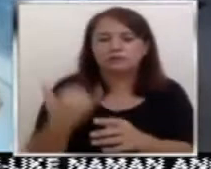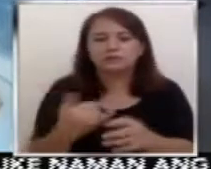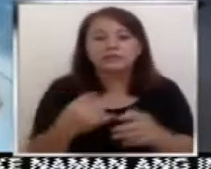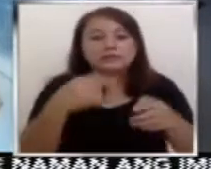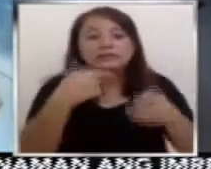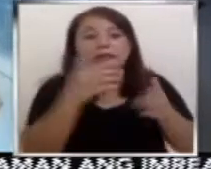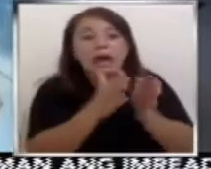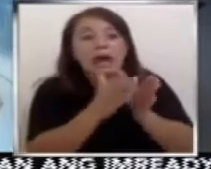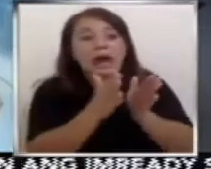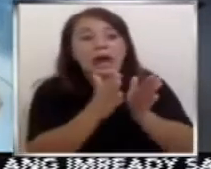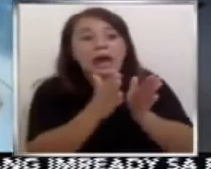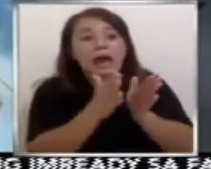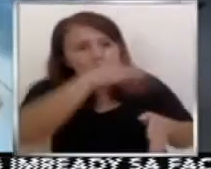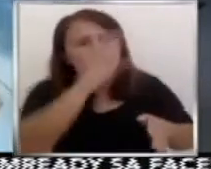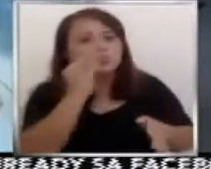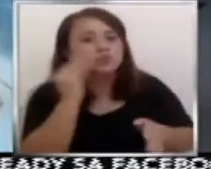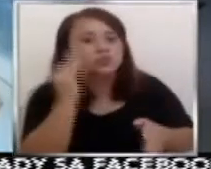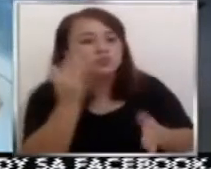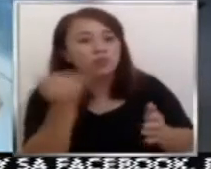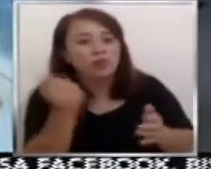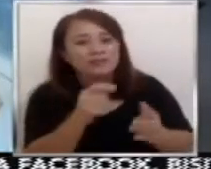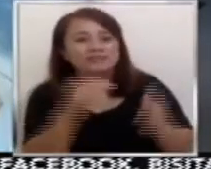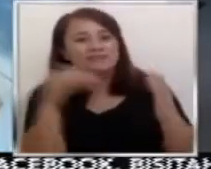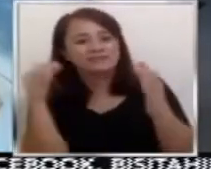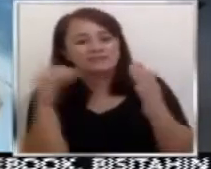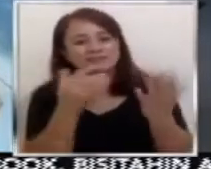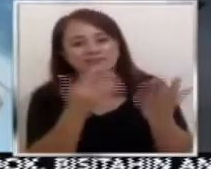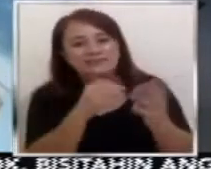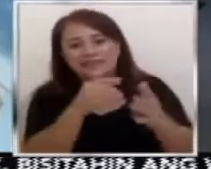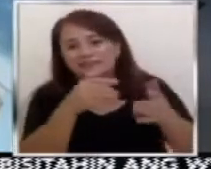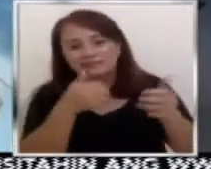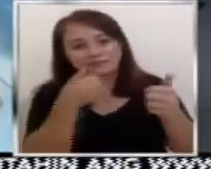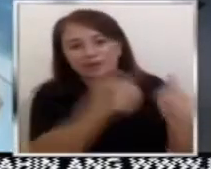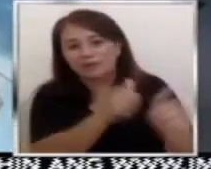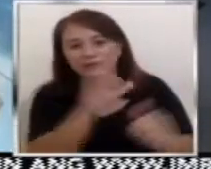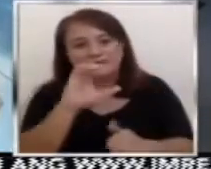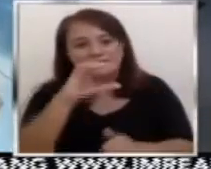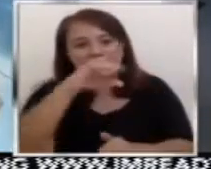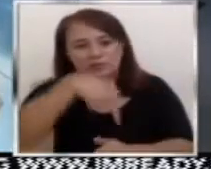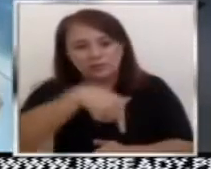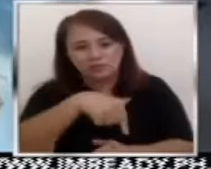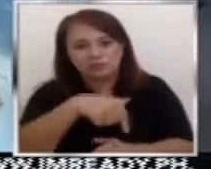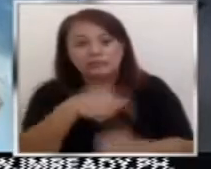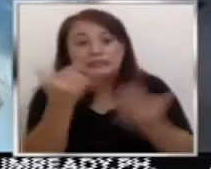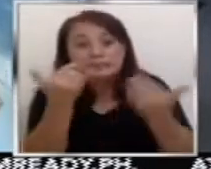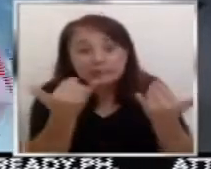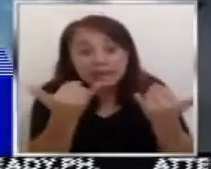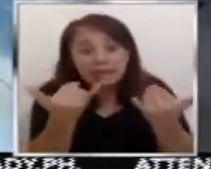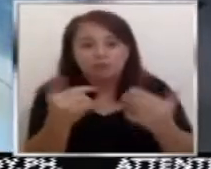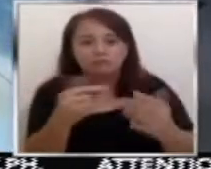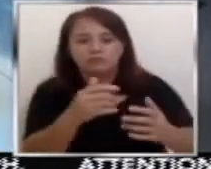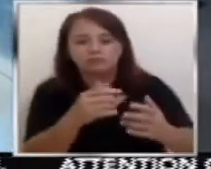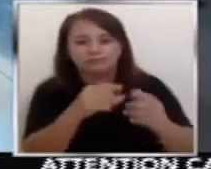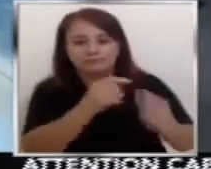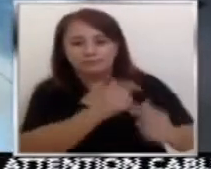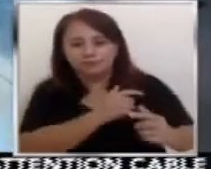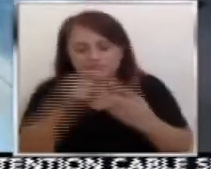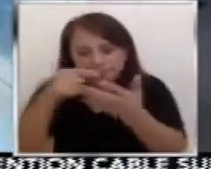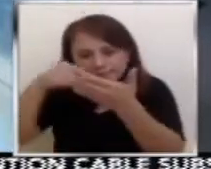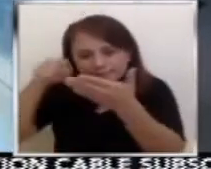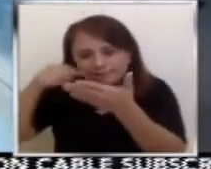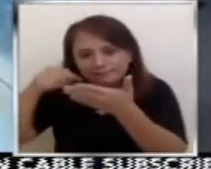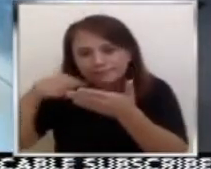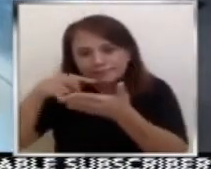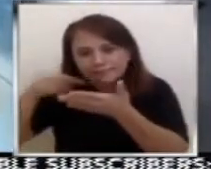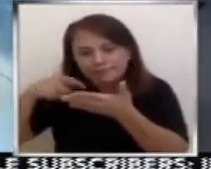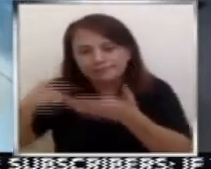ECQ pero hindi raw ito nakinig. Iniimbestigahan na ng Criminal Investigation and Detection Unit ang kaso. Sabi ni QCPD Director